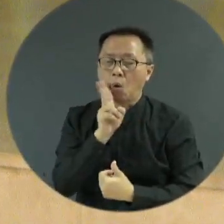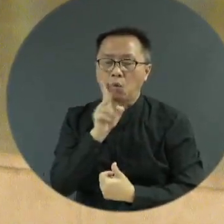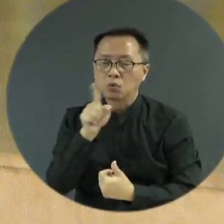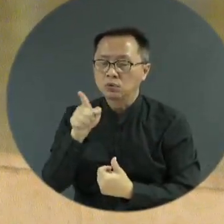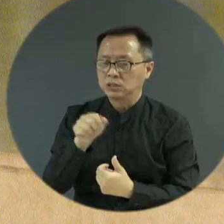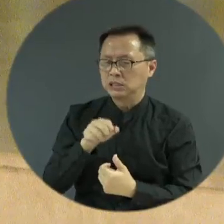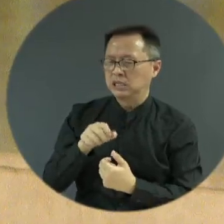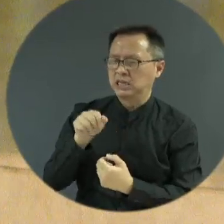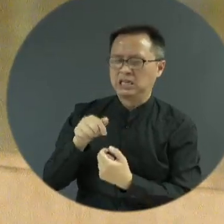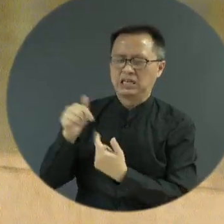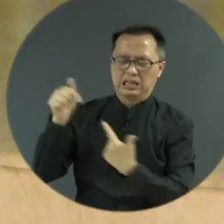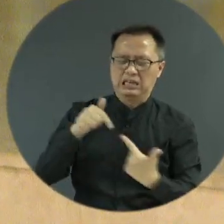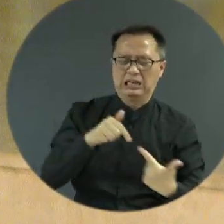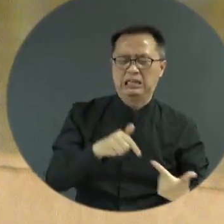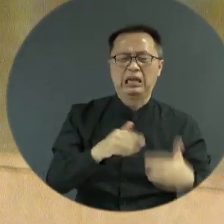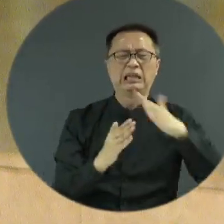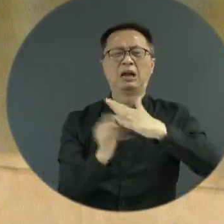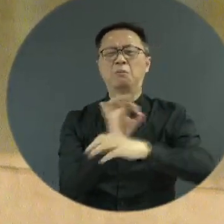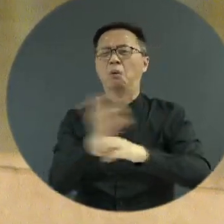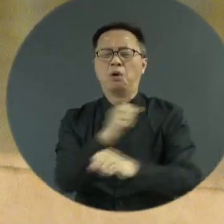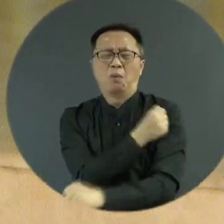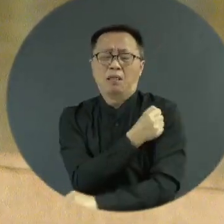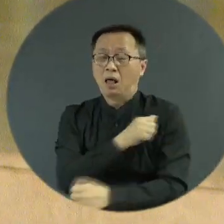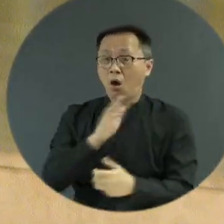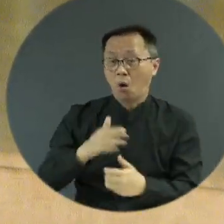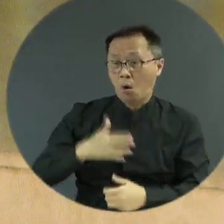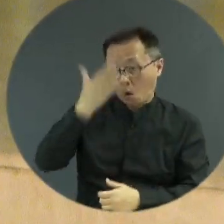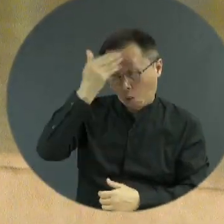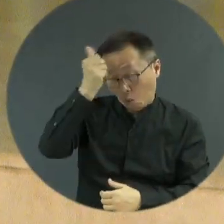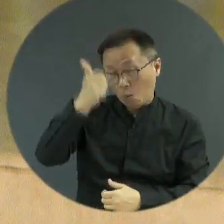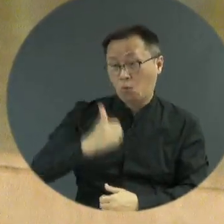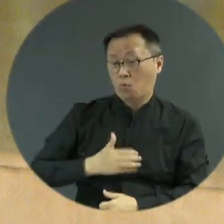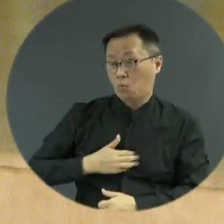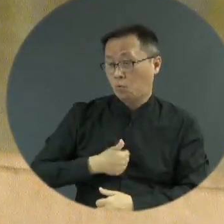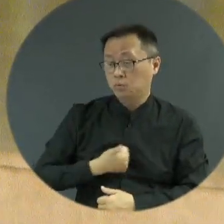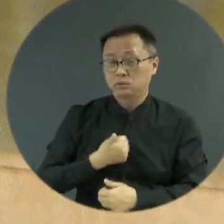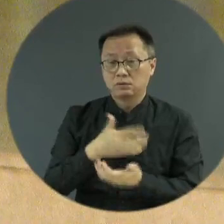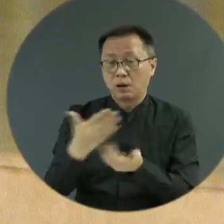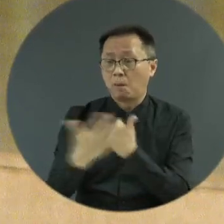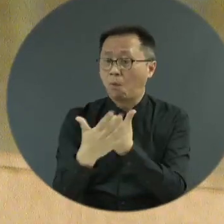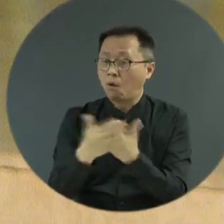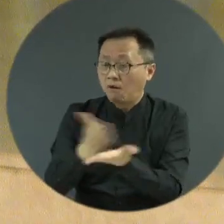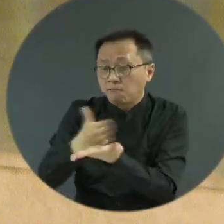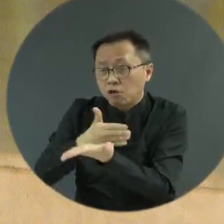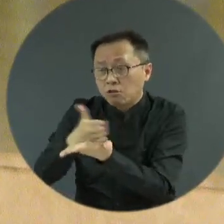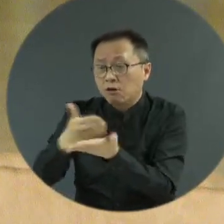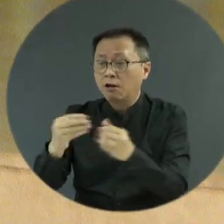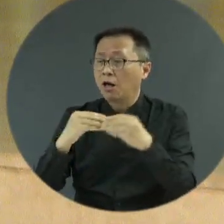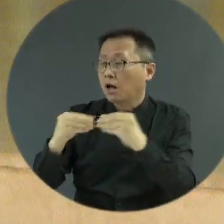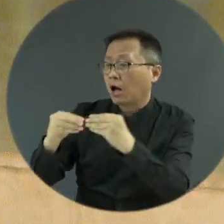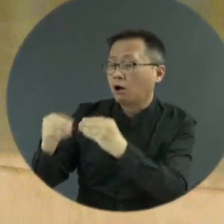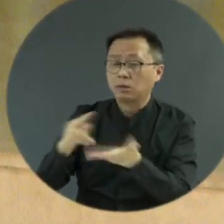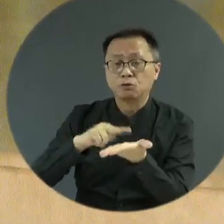的问题。好彩有导师每个星期能够为他分解，教导他怎样信赖上